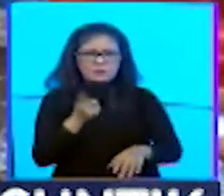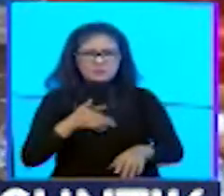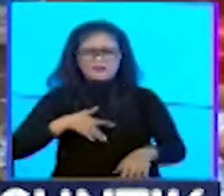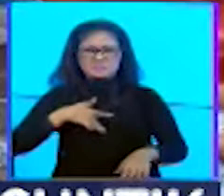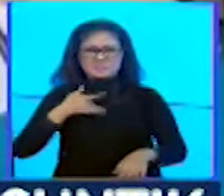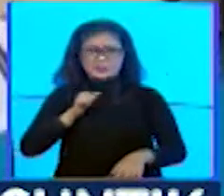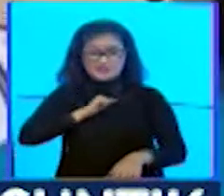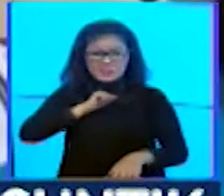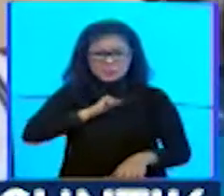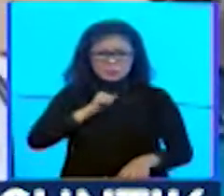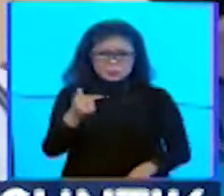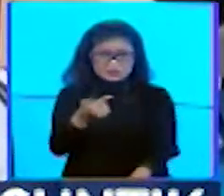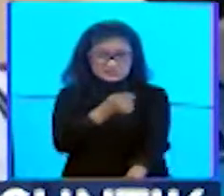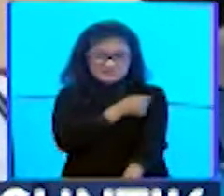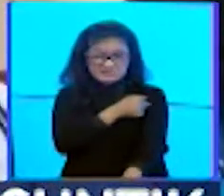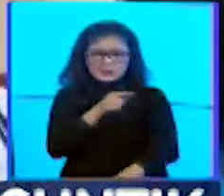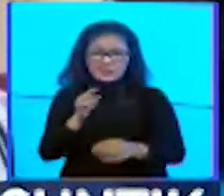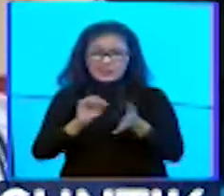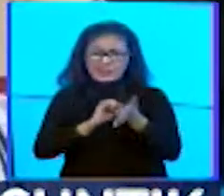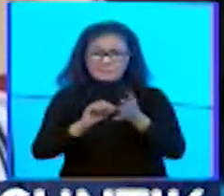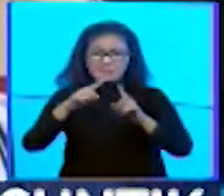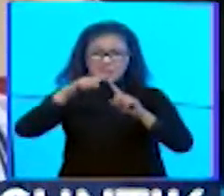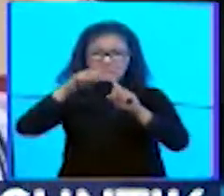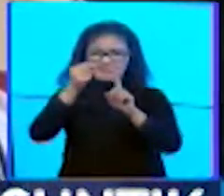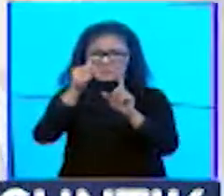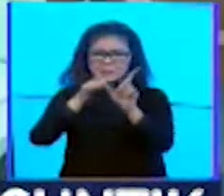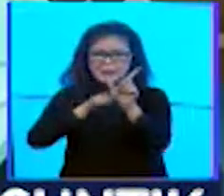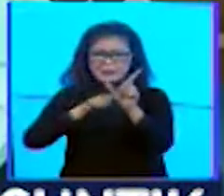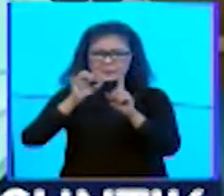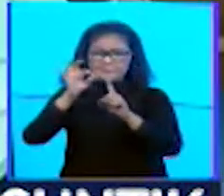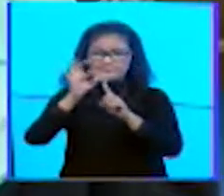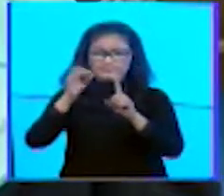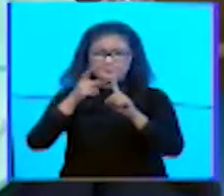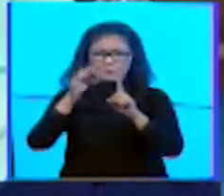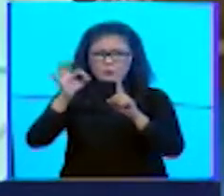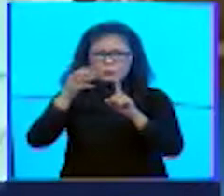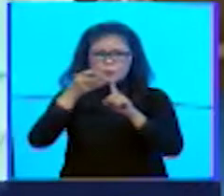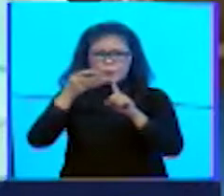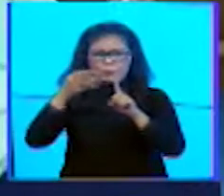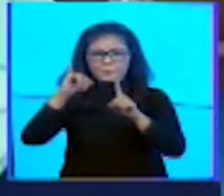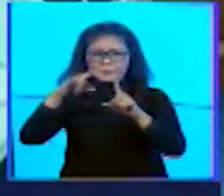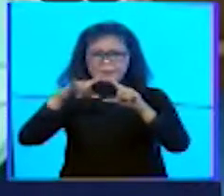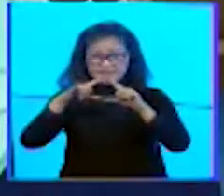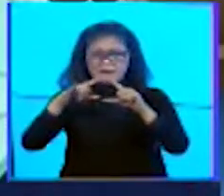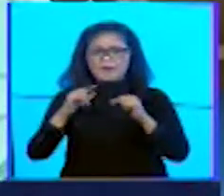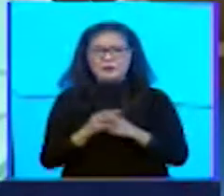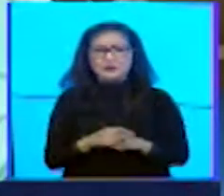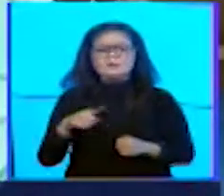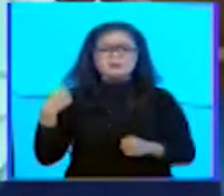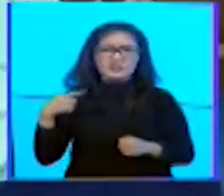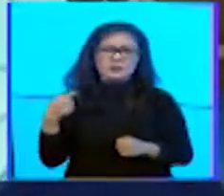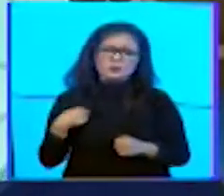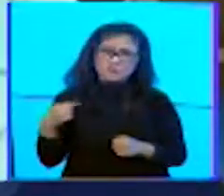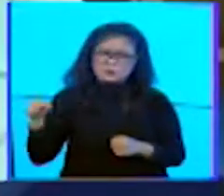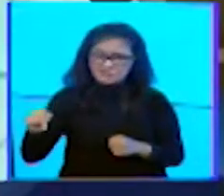jarum suntik dikenal dengan istilah trypanophobia Ayo kita lancar sukses terus semua